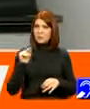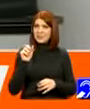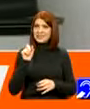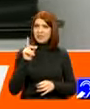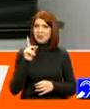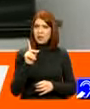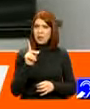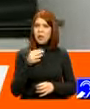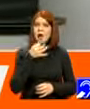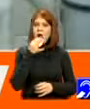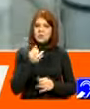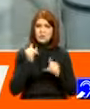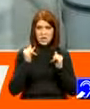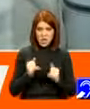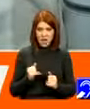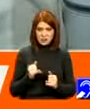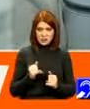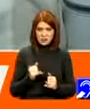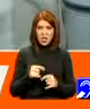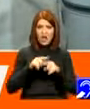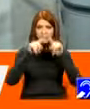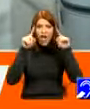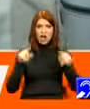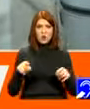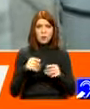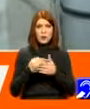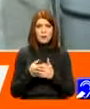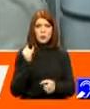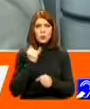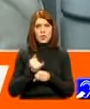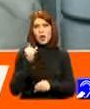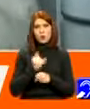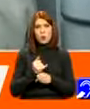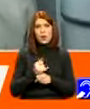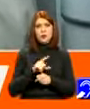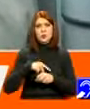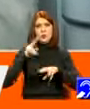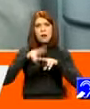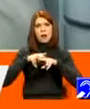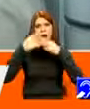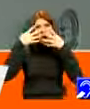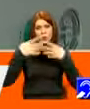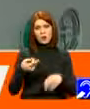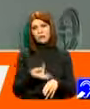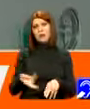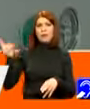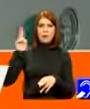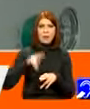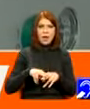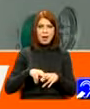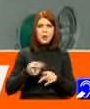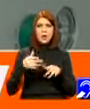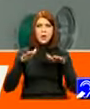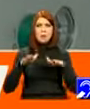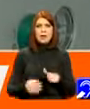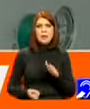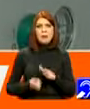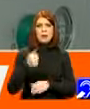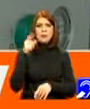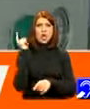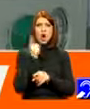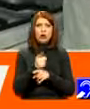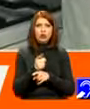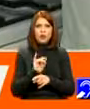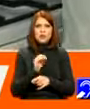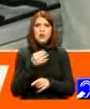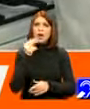Marcel ciolacu a precizat astăzi că facturile pentru un il ianuarie vor fi calculate recalculate Practic în baza primei ordonanțe